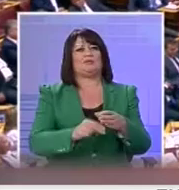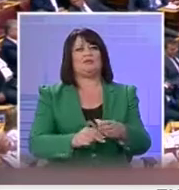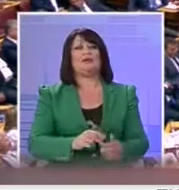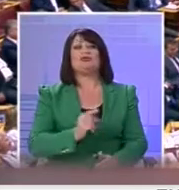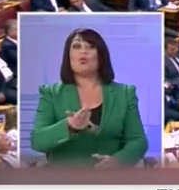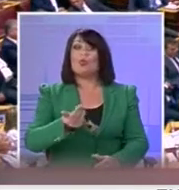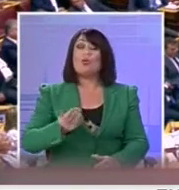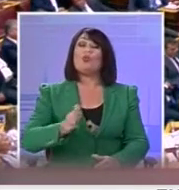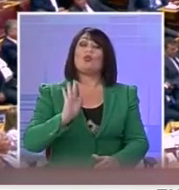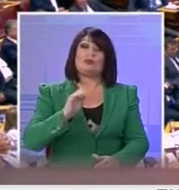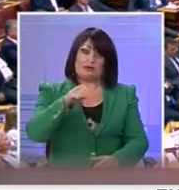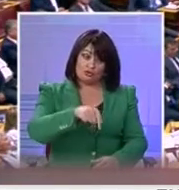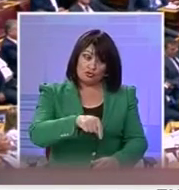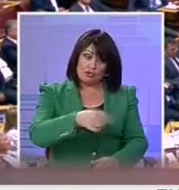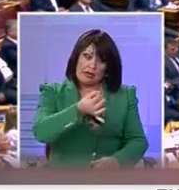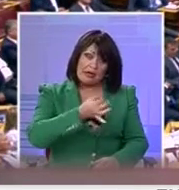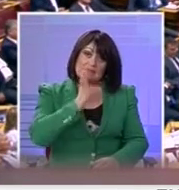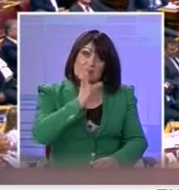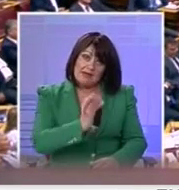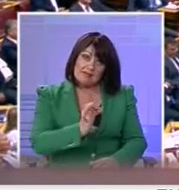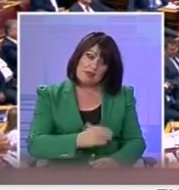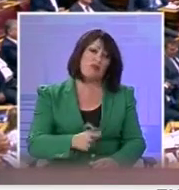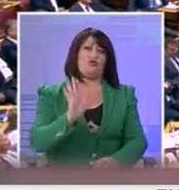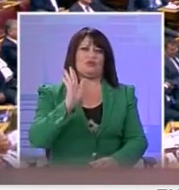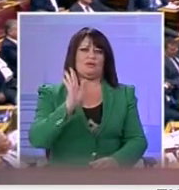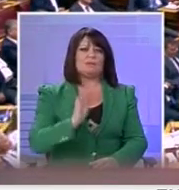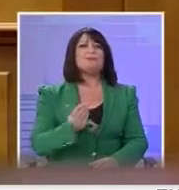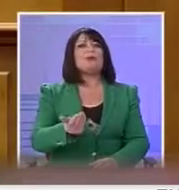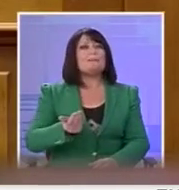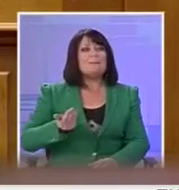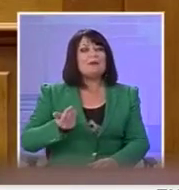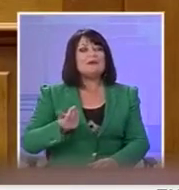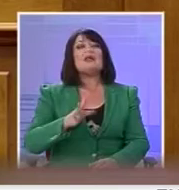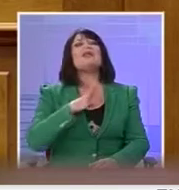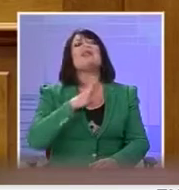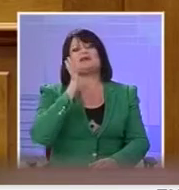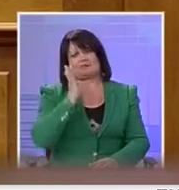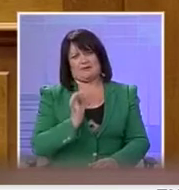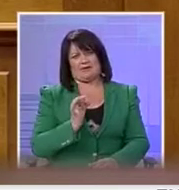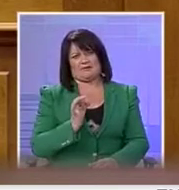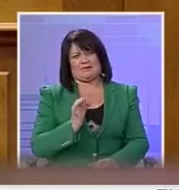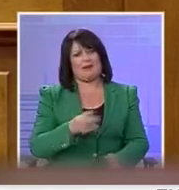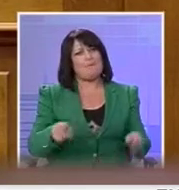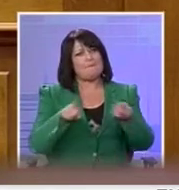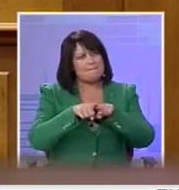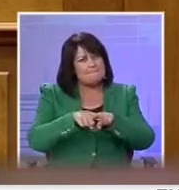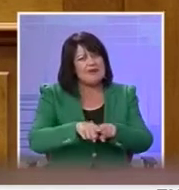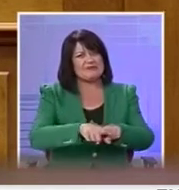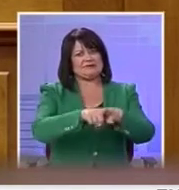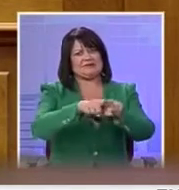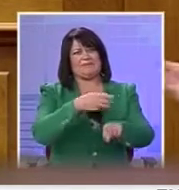πριν, αλλά ούτε τώρα λέτε την αλήθεια. Ούτε πριν θέλατε πραγματικά τη συμπόρευση με τον